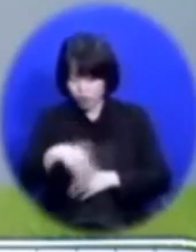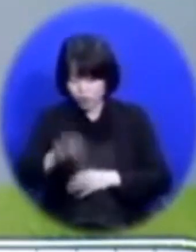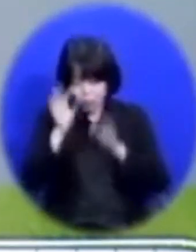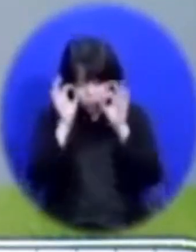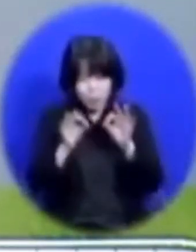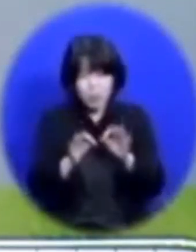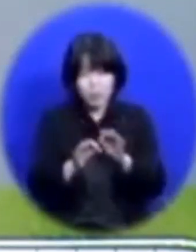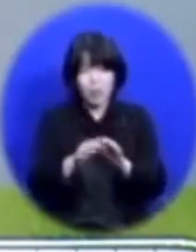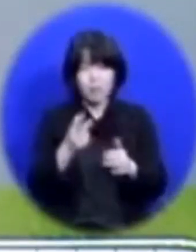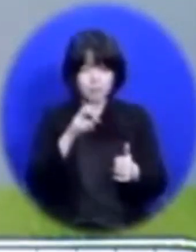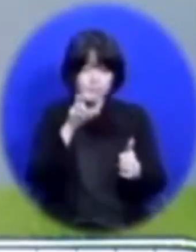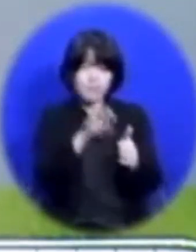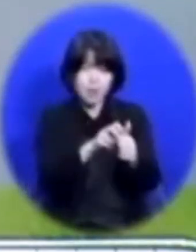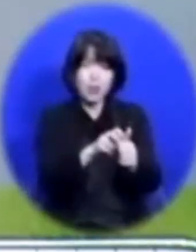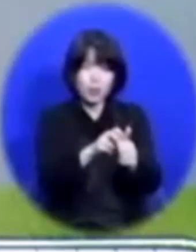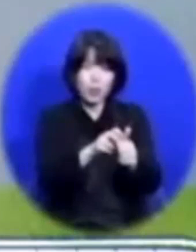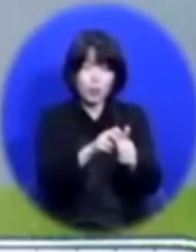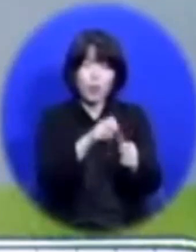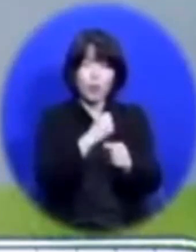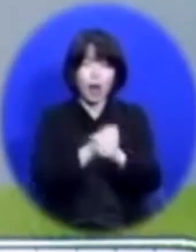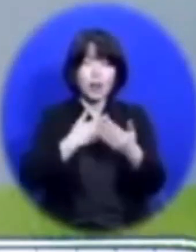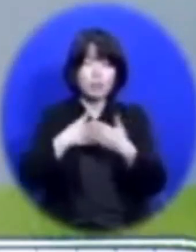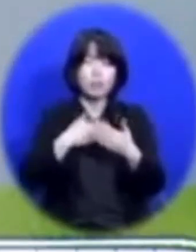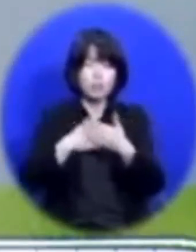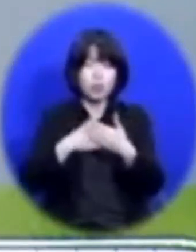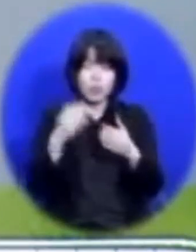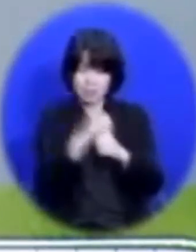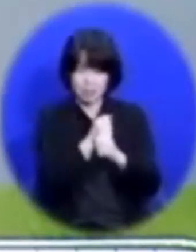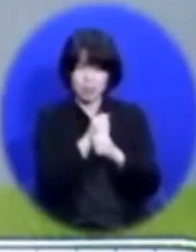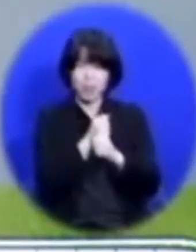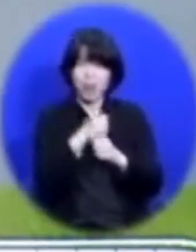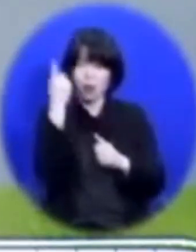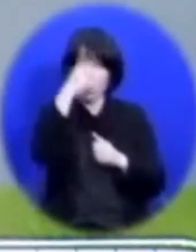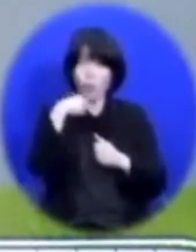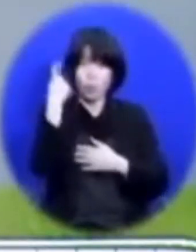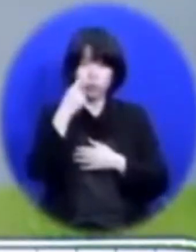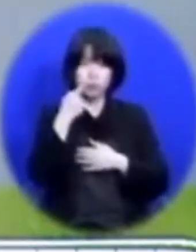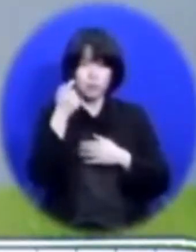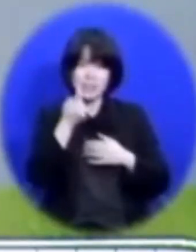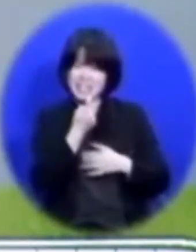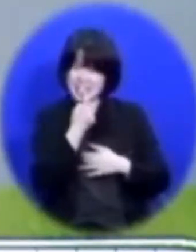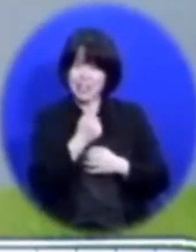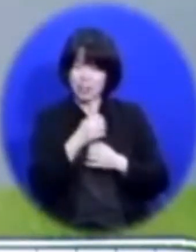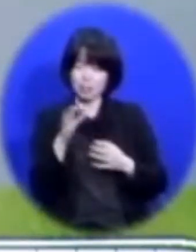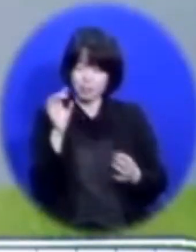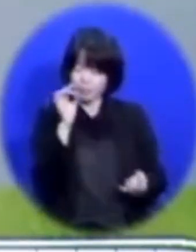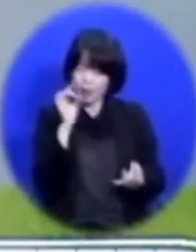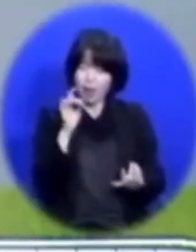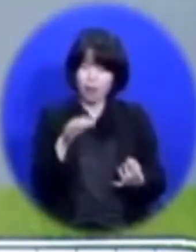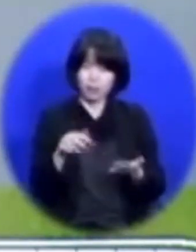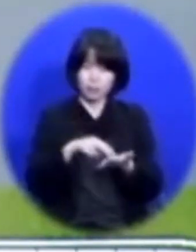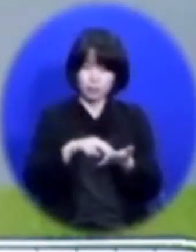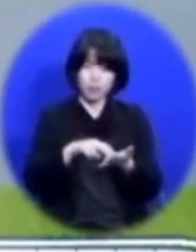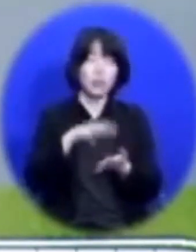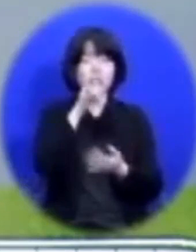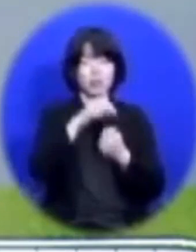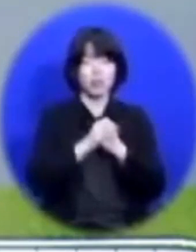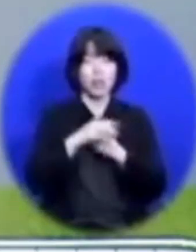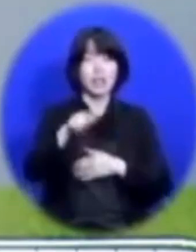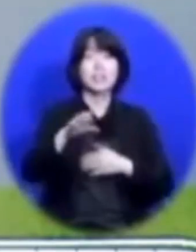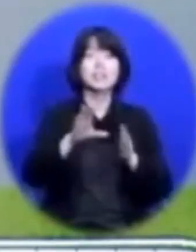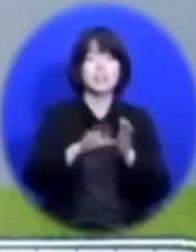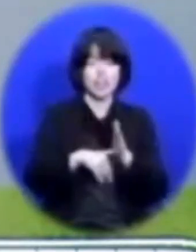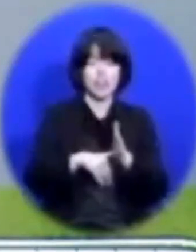그들은 배교에대한두려움에사로잡혔습니다. 모두의얼굴이완전히 창백해졌다.바로그때